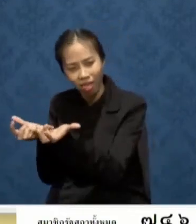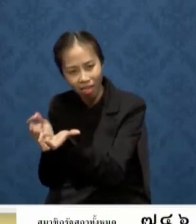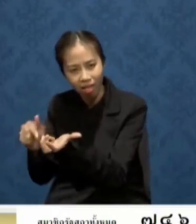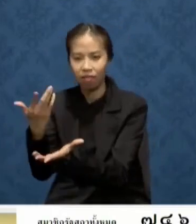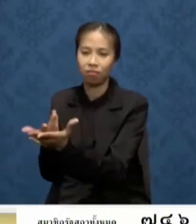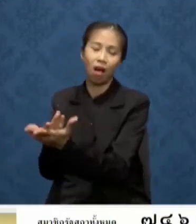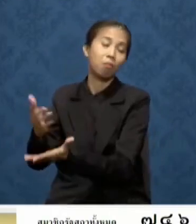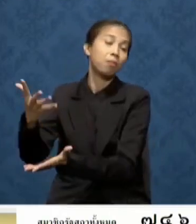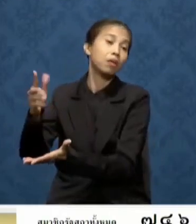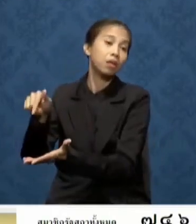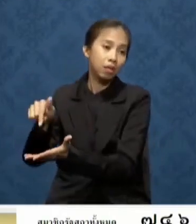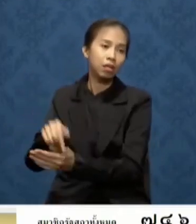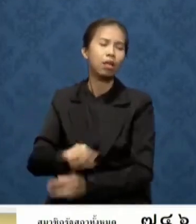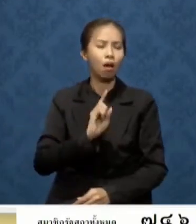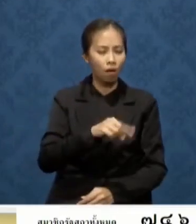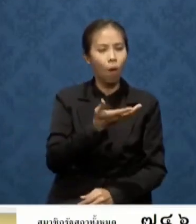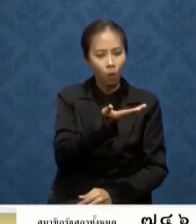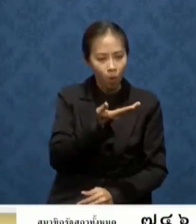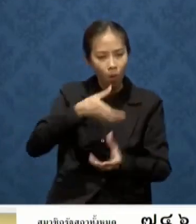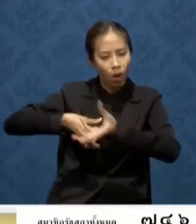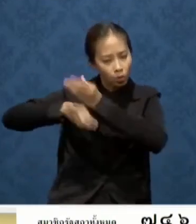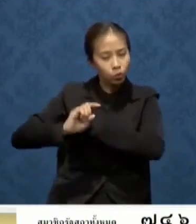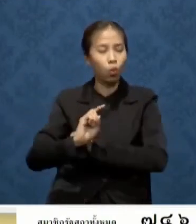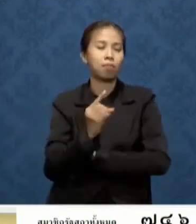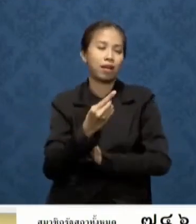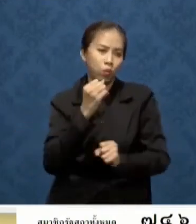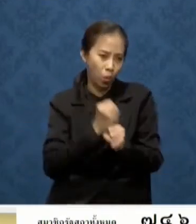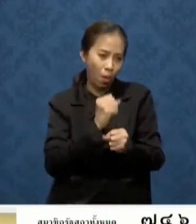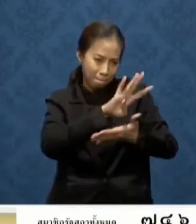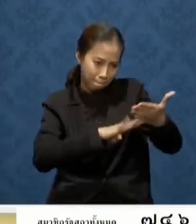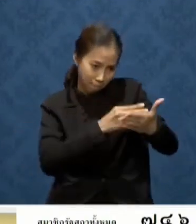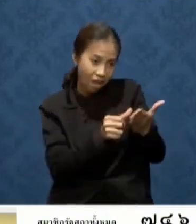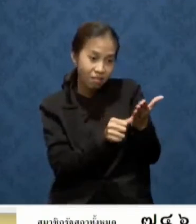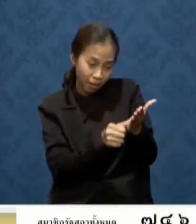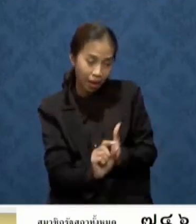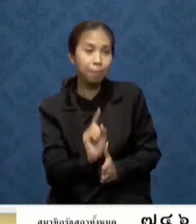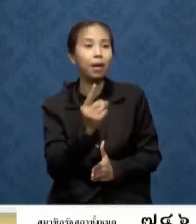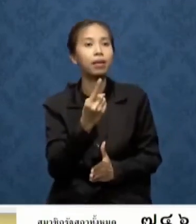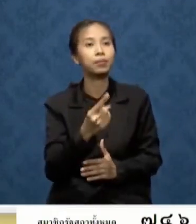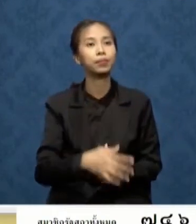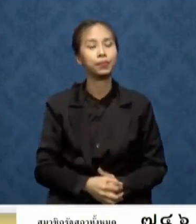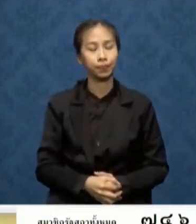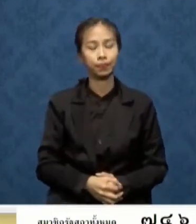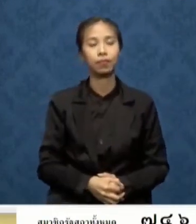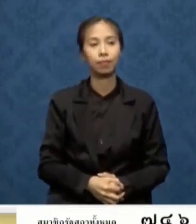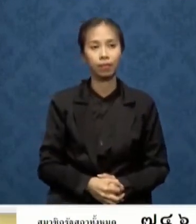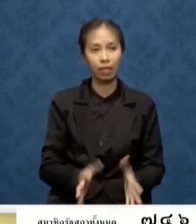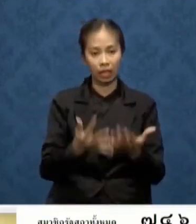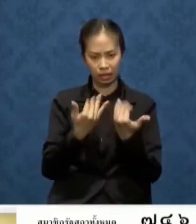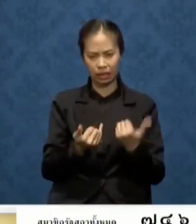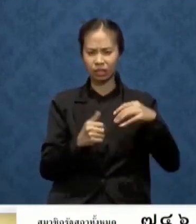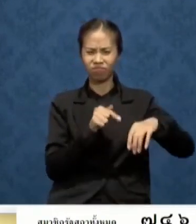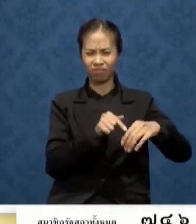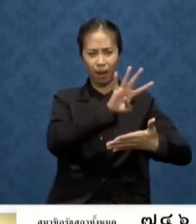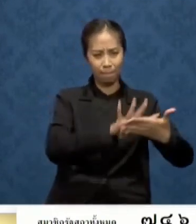กลบไปทบทวนใหดีนะครับ วาท่านจะเดินตาม MR Map โยไม่ปรับแผนใหม่จร ๆ เหครั นอกจาก MR Map